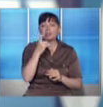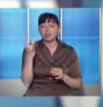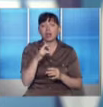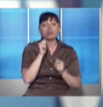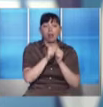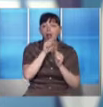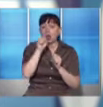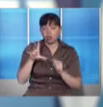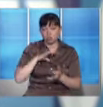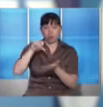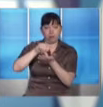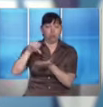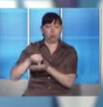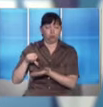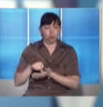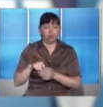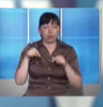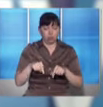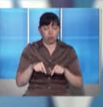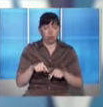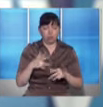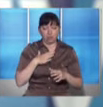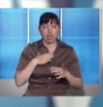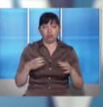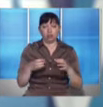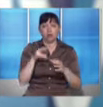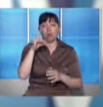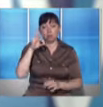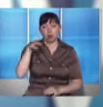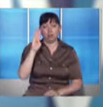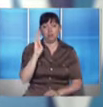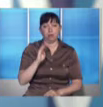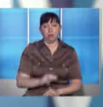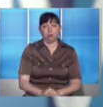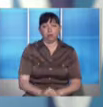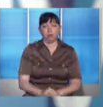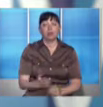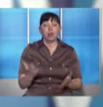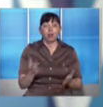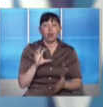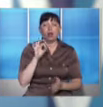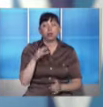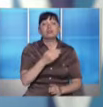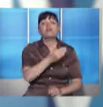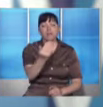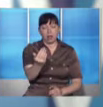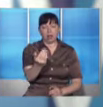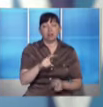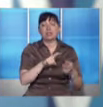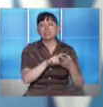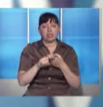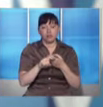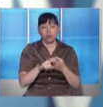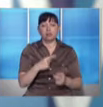dintre candidați a fost prezent în această campanie, în studioul Te Votez la ProTV. De dumneavoastră